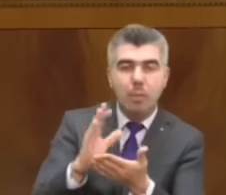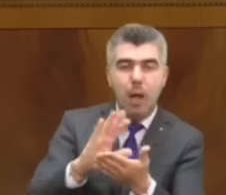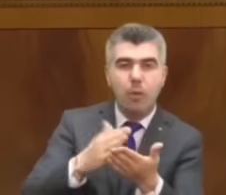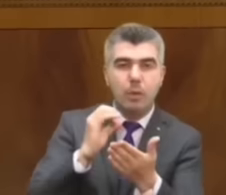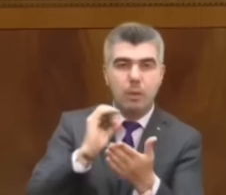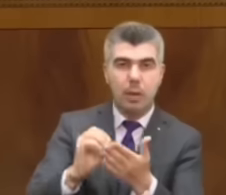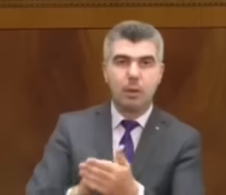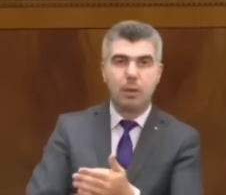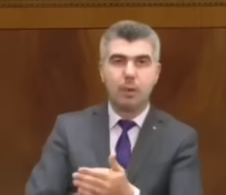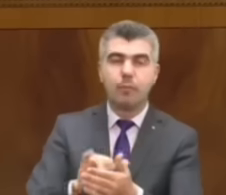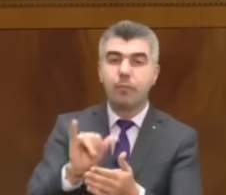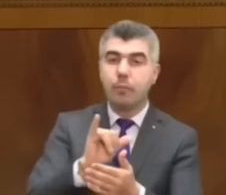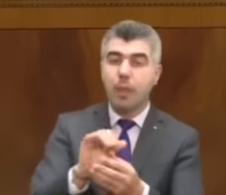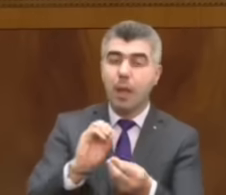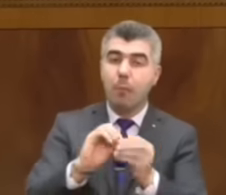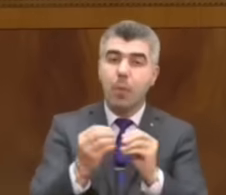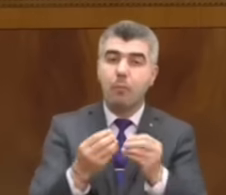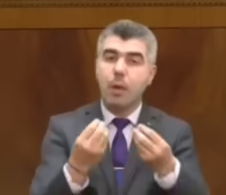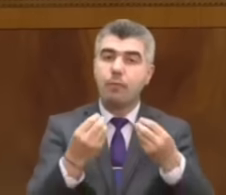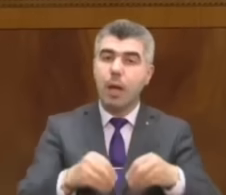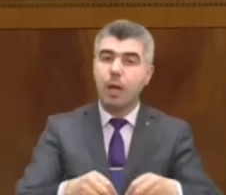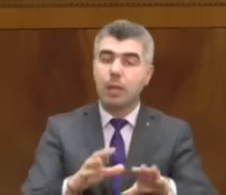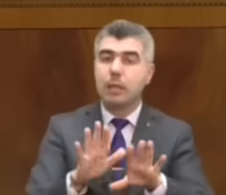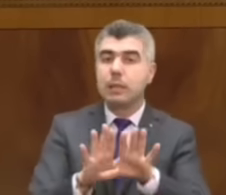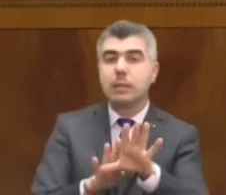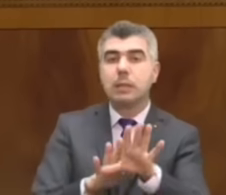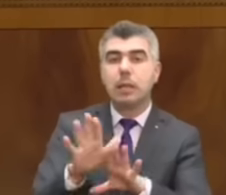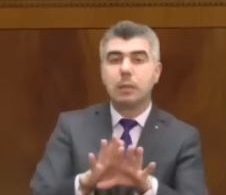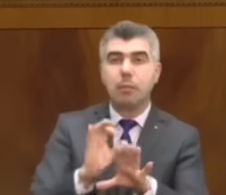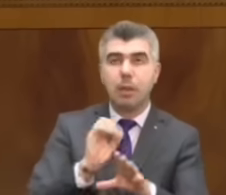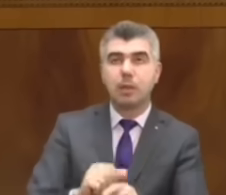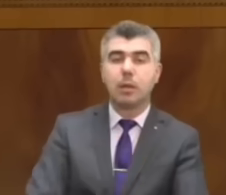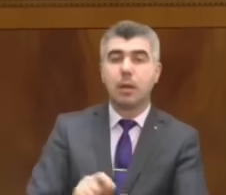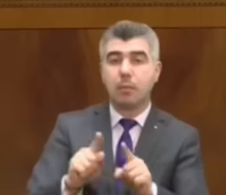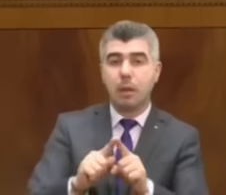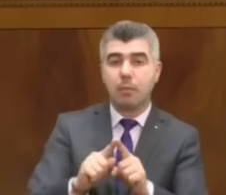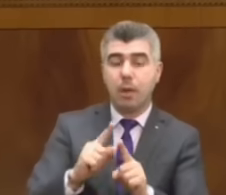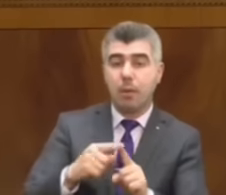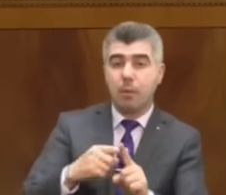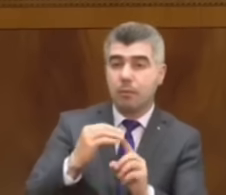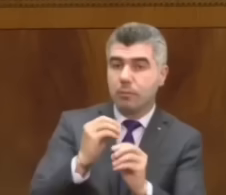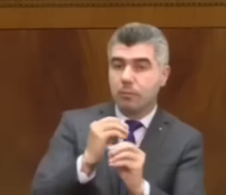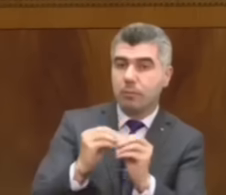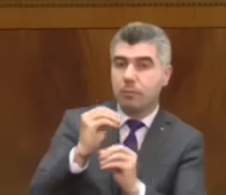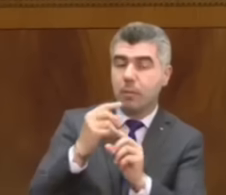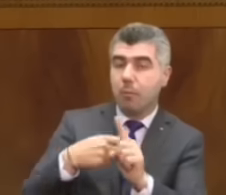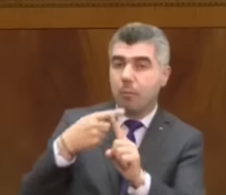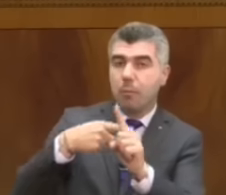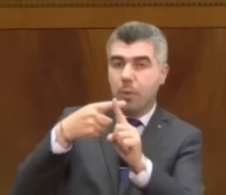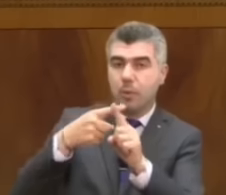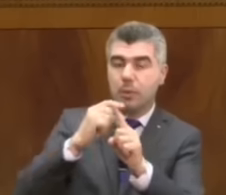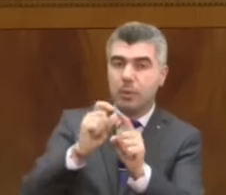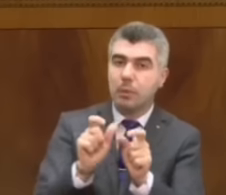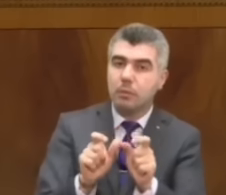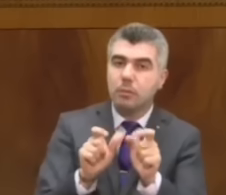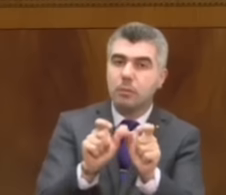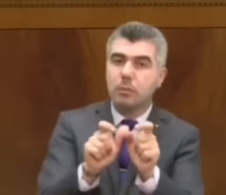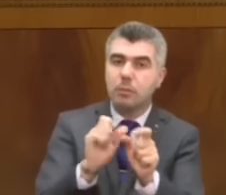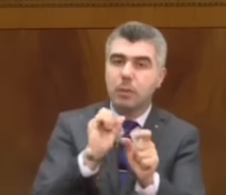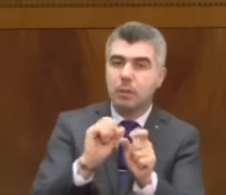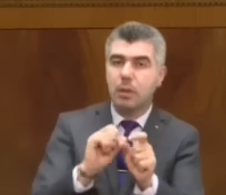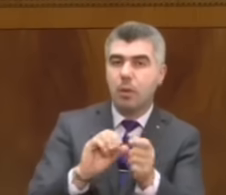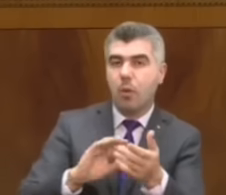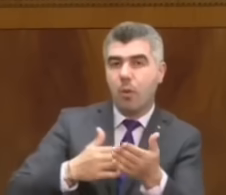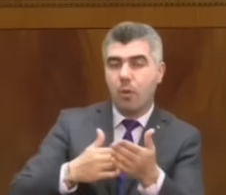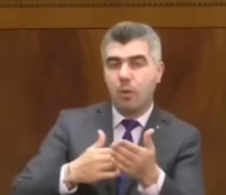مرتبطة بالإشكال فشل ديالكم بالتدبير ديال أزمة التضخم، وأيضا التحكم ديالكم والتواطؤ ديالكم كفاعل اقتصادي في